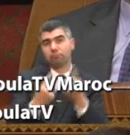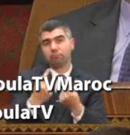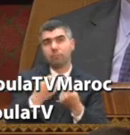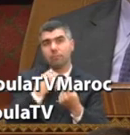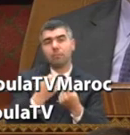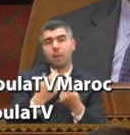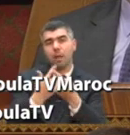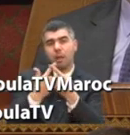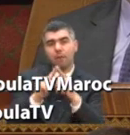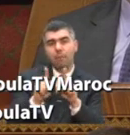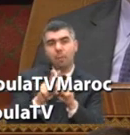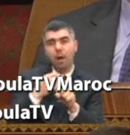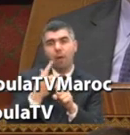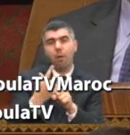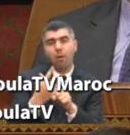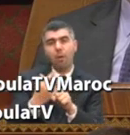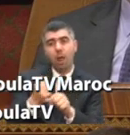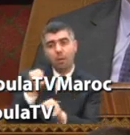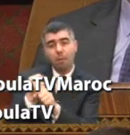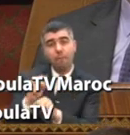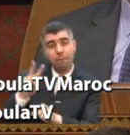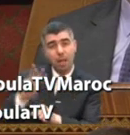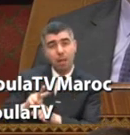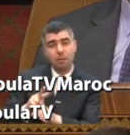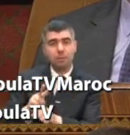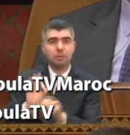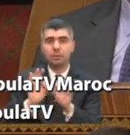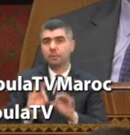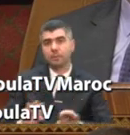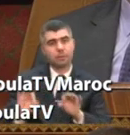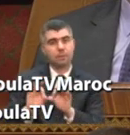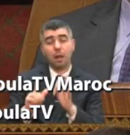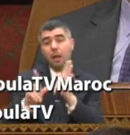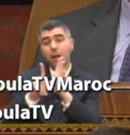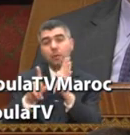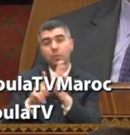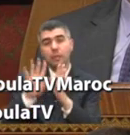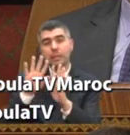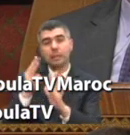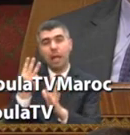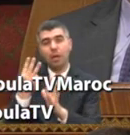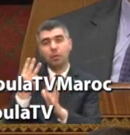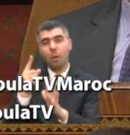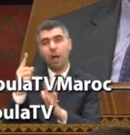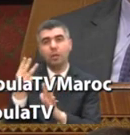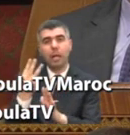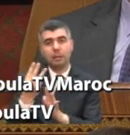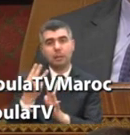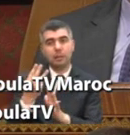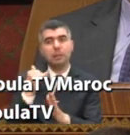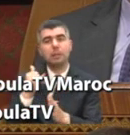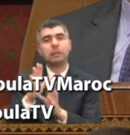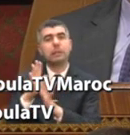وعود، ولكن واقع الأمر هو أنه القانون 13/31 أنه سري المفعول منذ زمن،